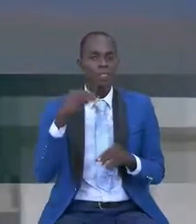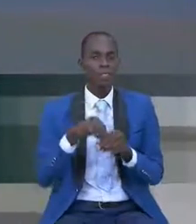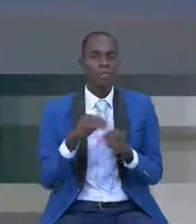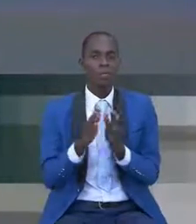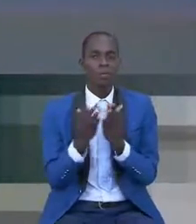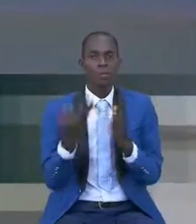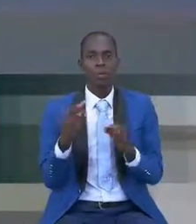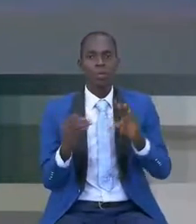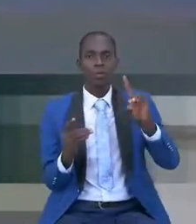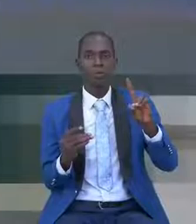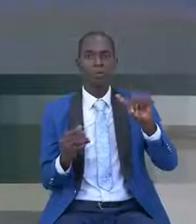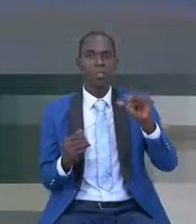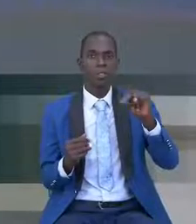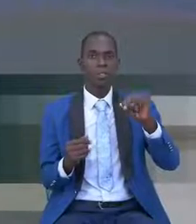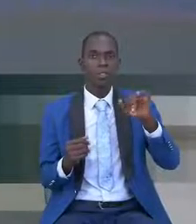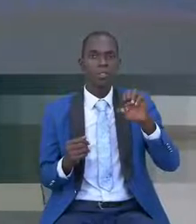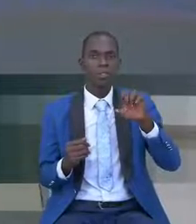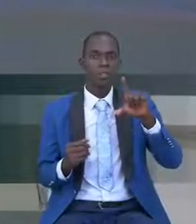Daniel chapitre 6,